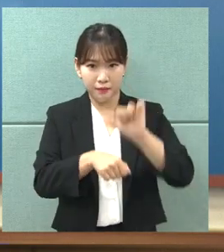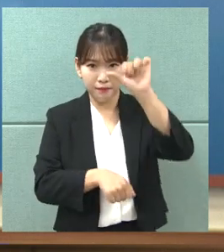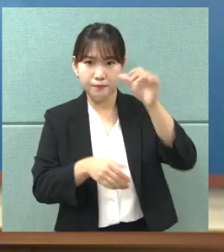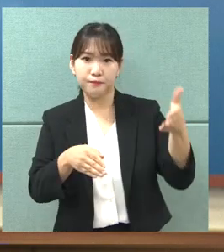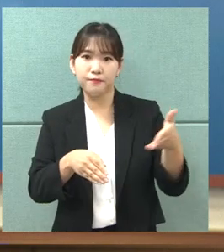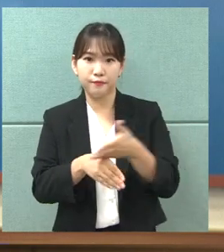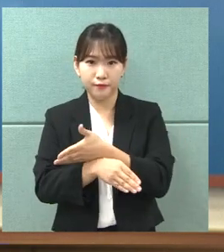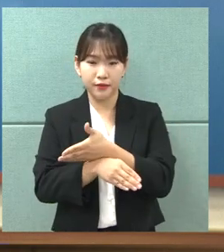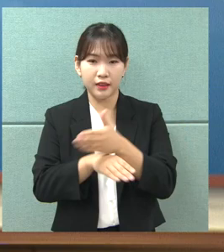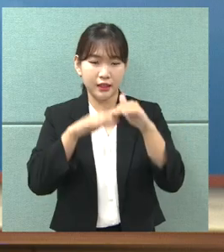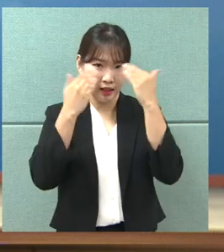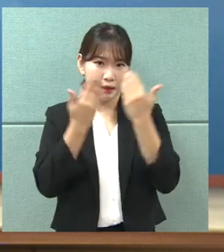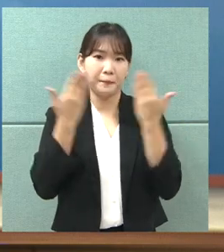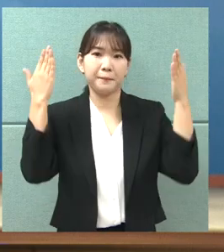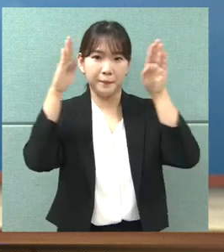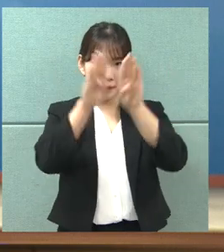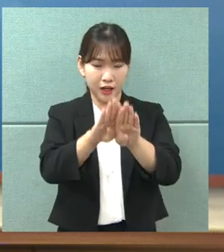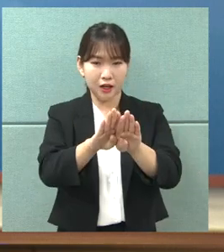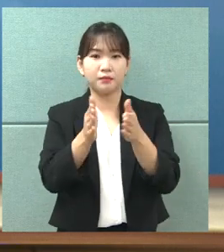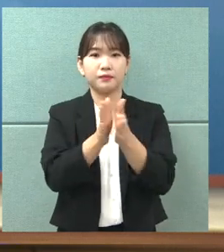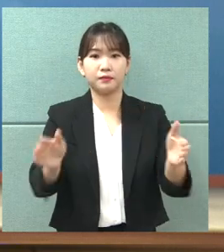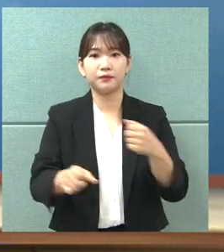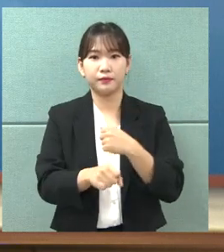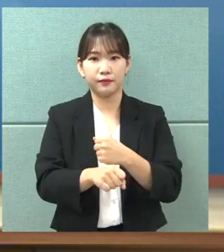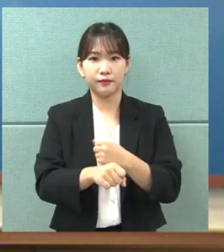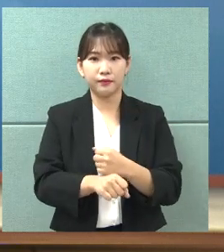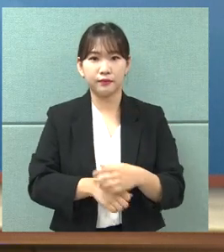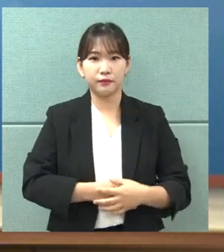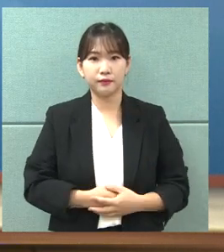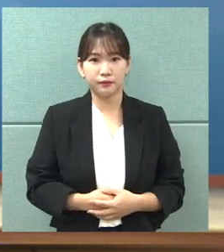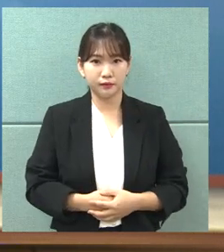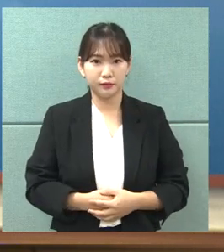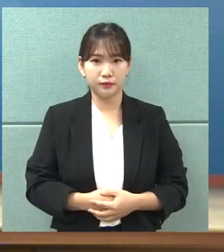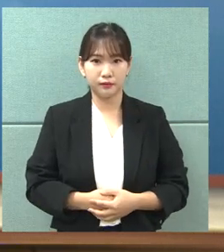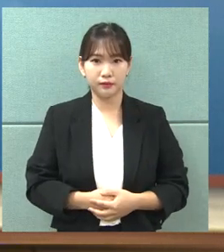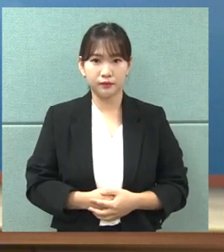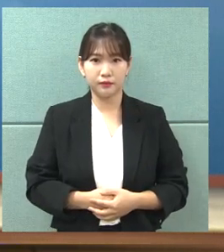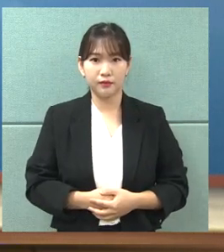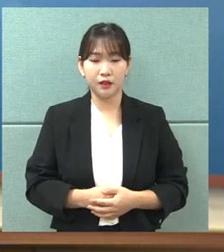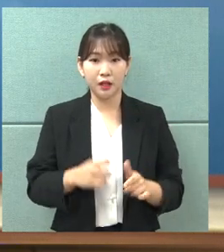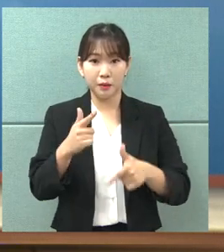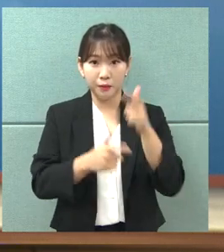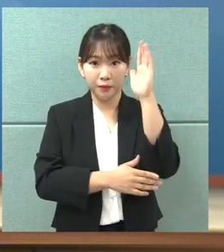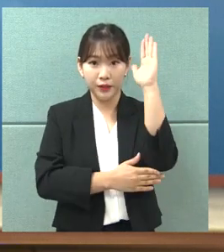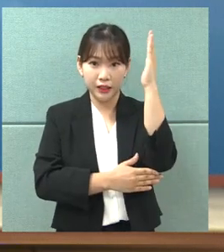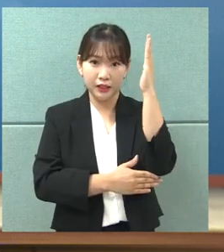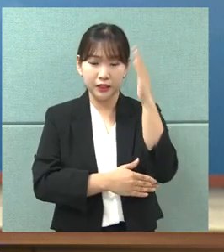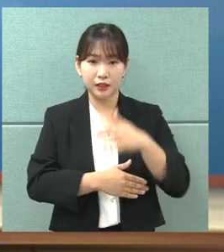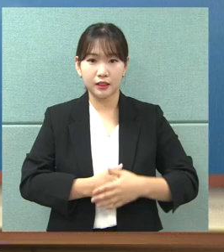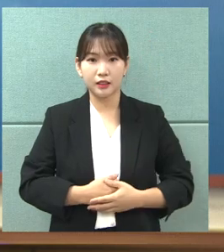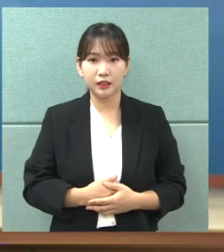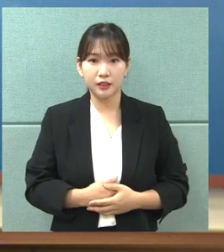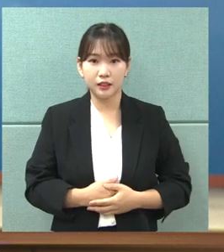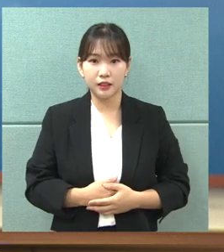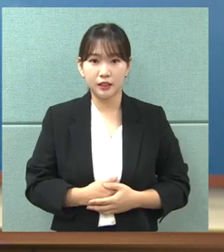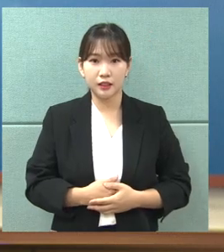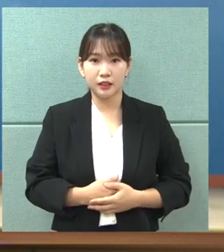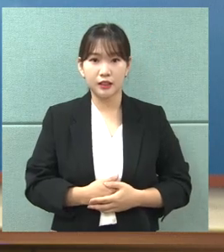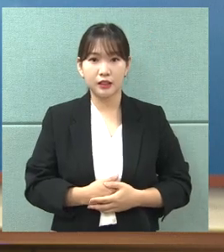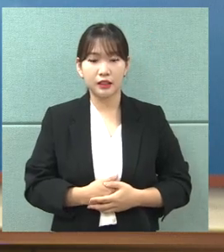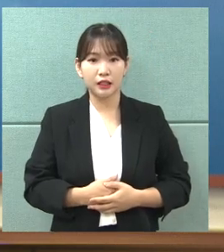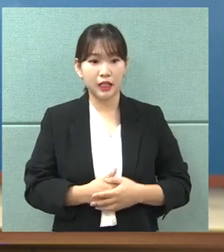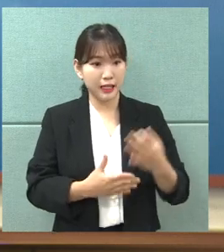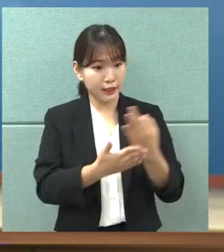전면 파업에 돌입한 것입니다 우리시는 또